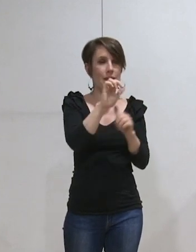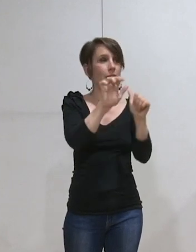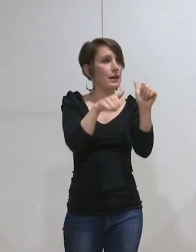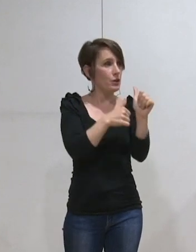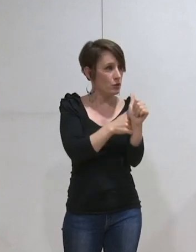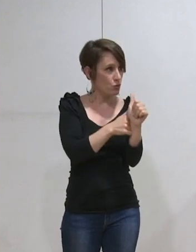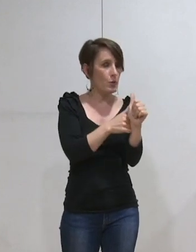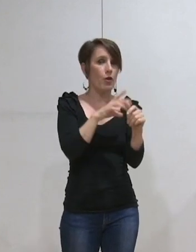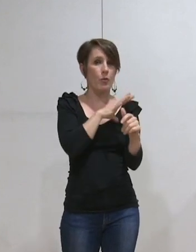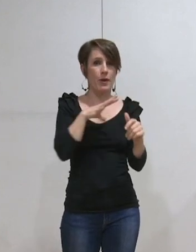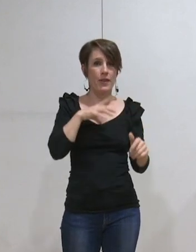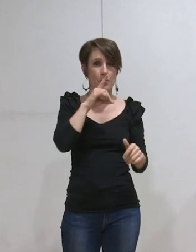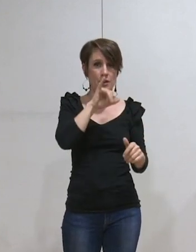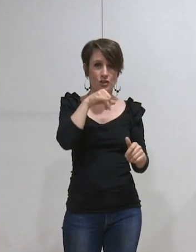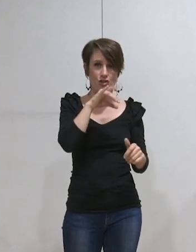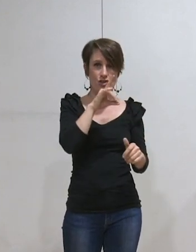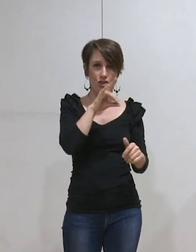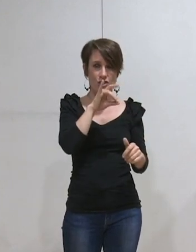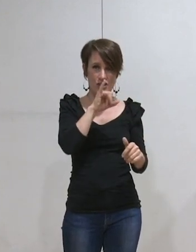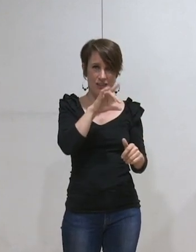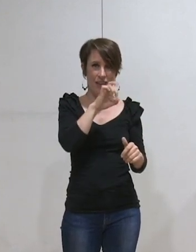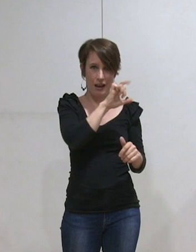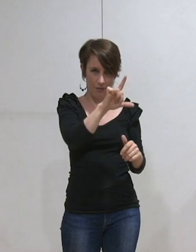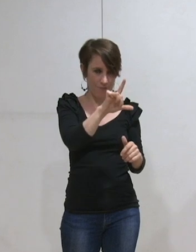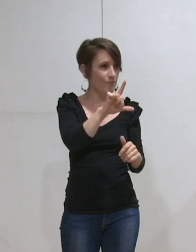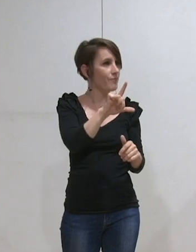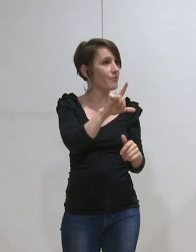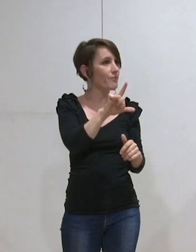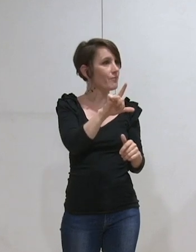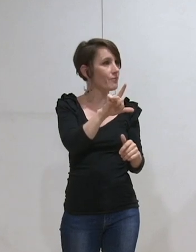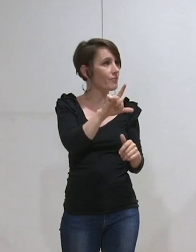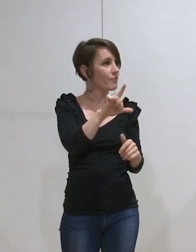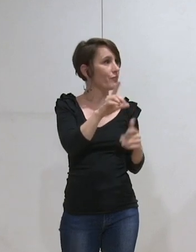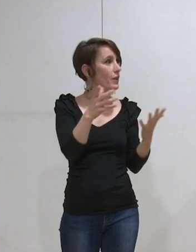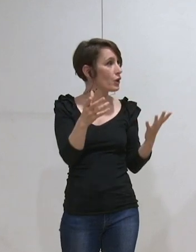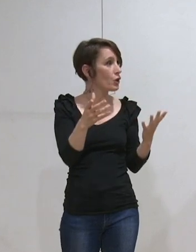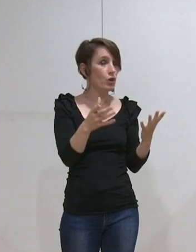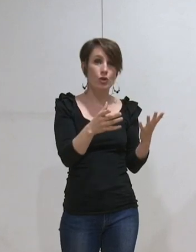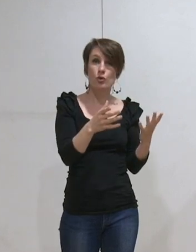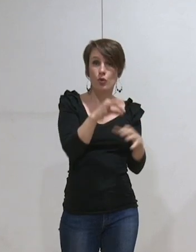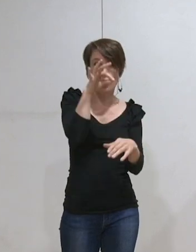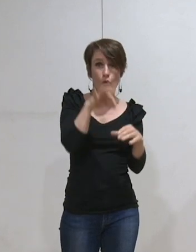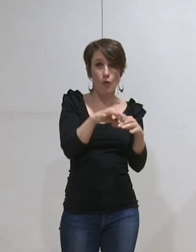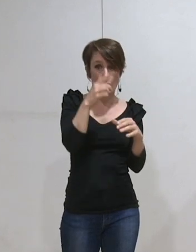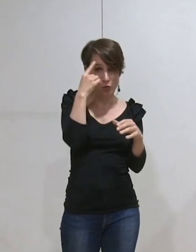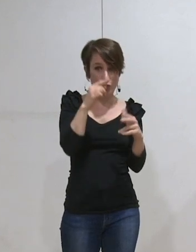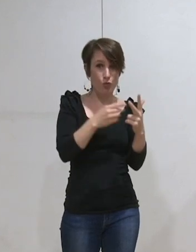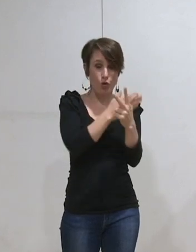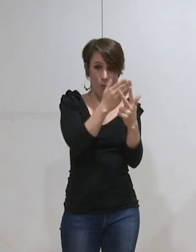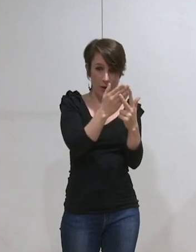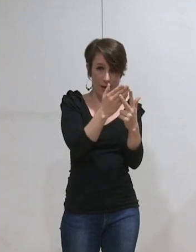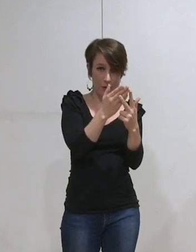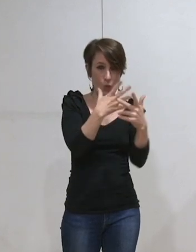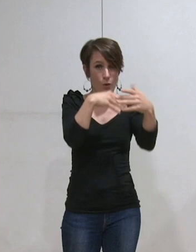dididel donc je mets au voix la nomination des trois représentants pour le